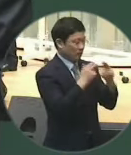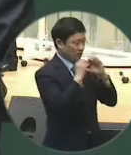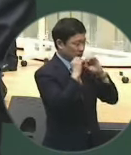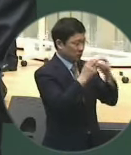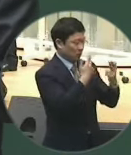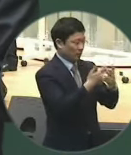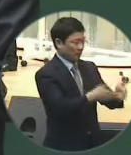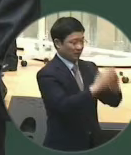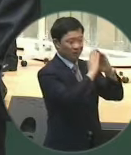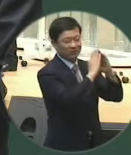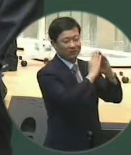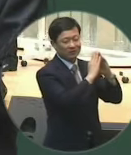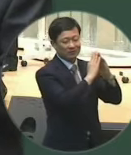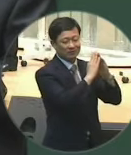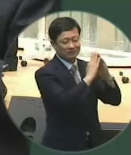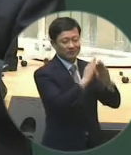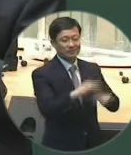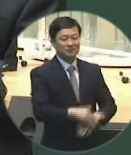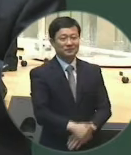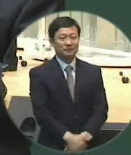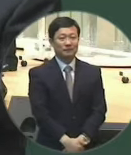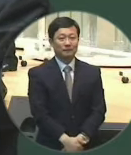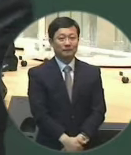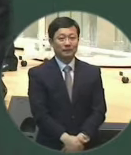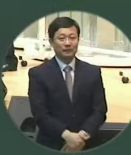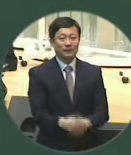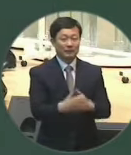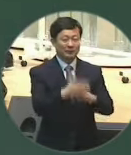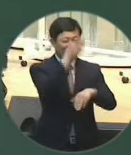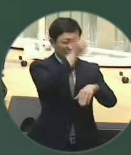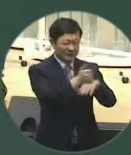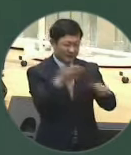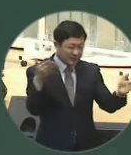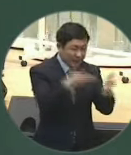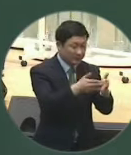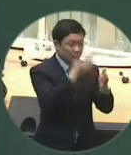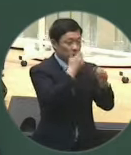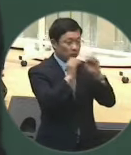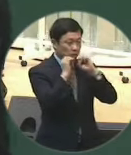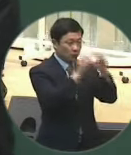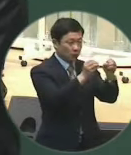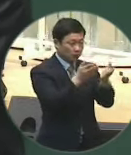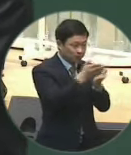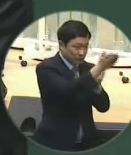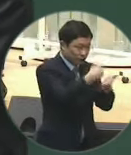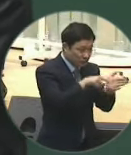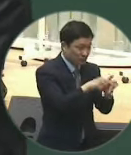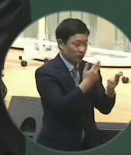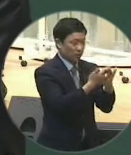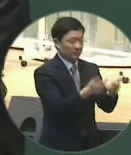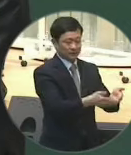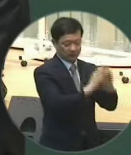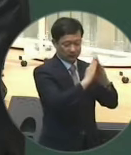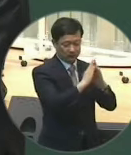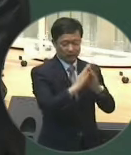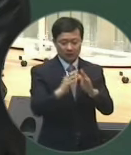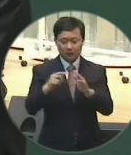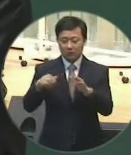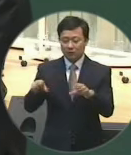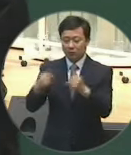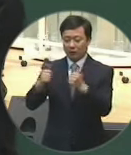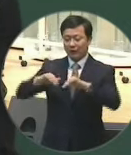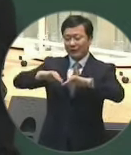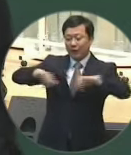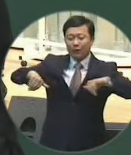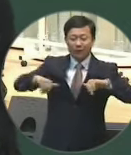겁니다. And this is the reason why I established that. 그래서 끝까지 복음 운동은 가야 된다. So that we can go with this gospel